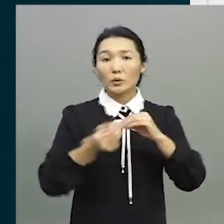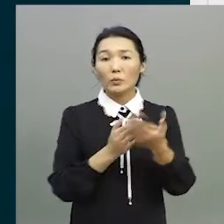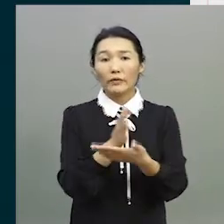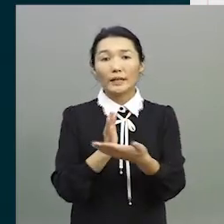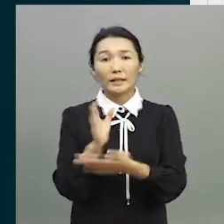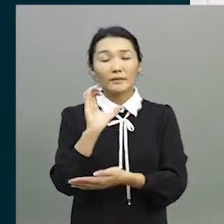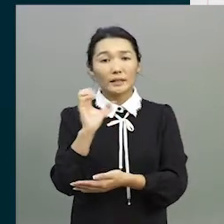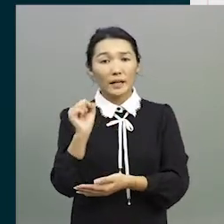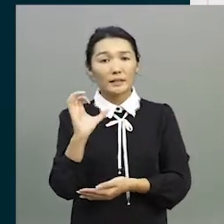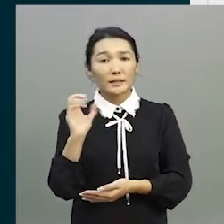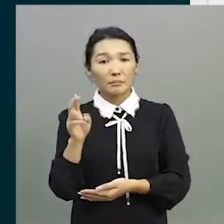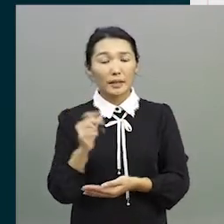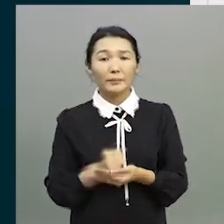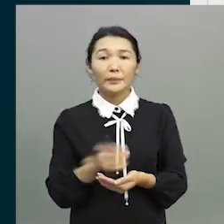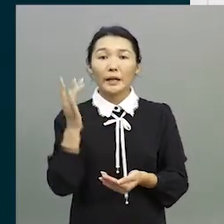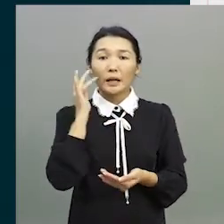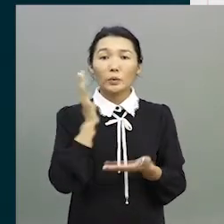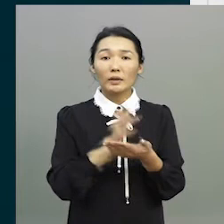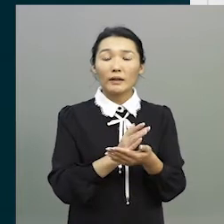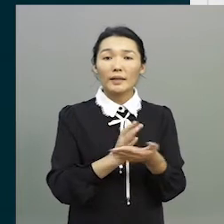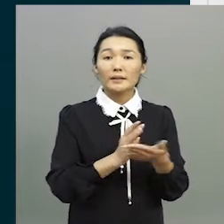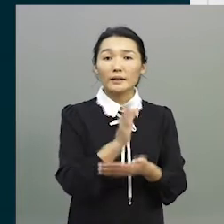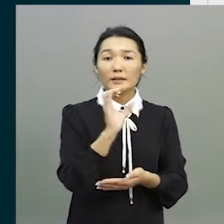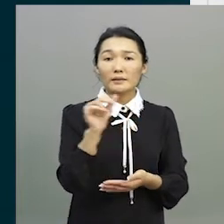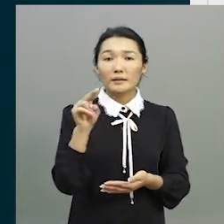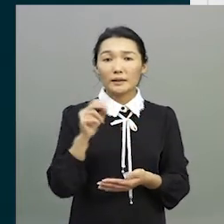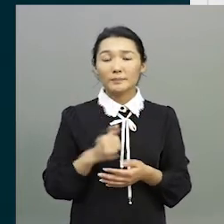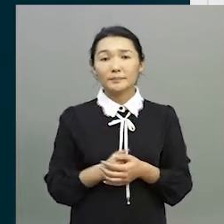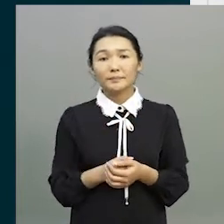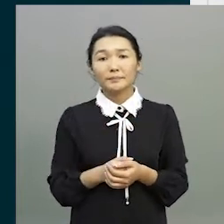и цбк и является вектор cd